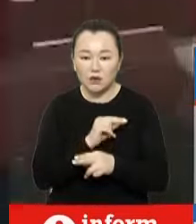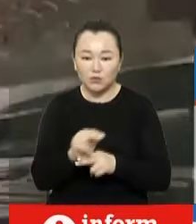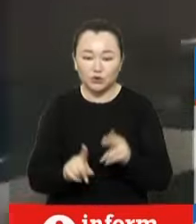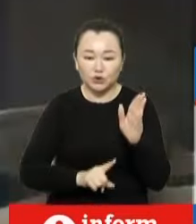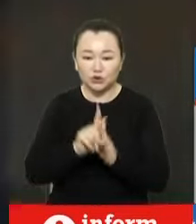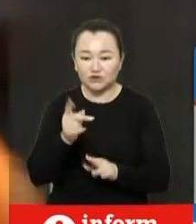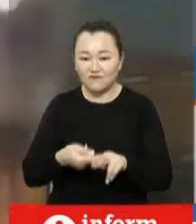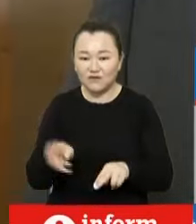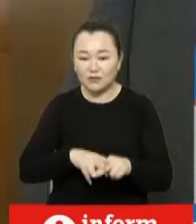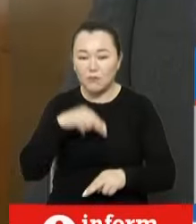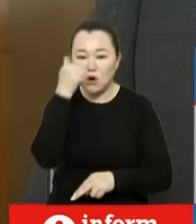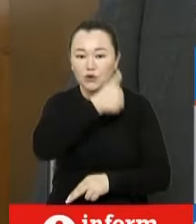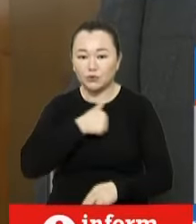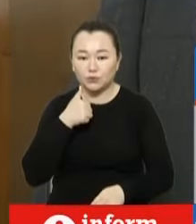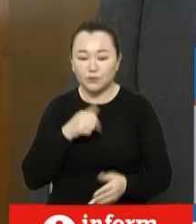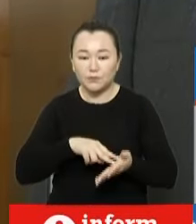этом